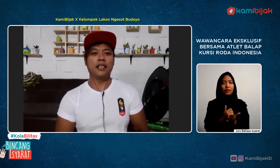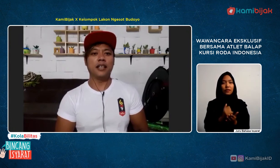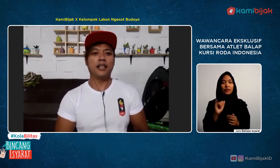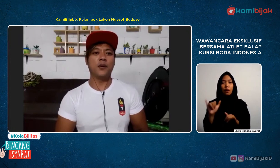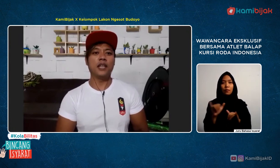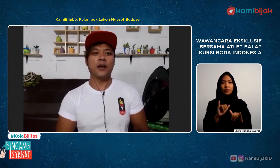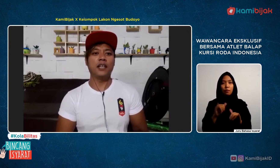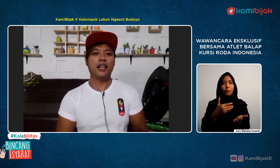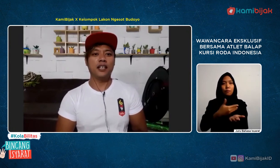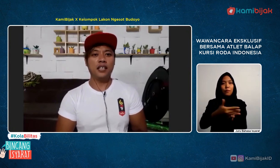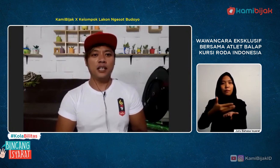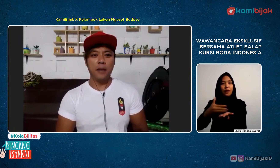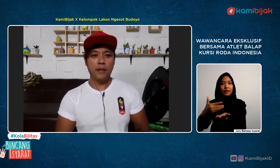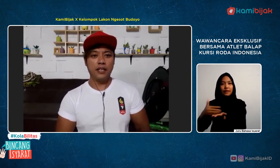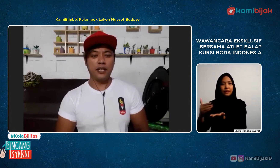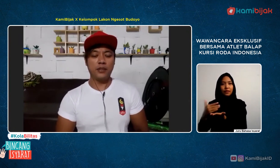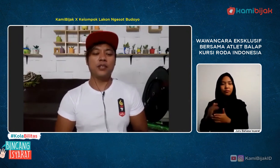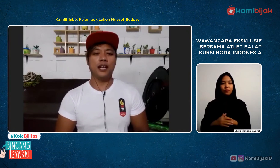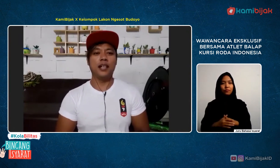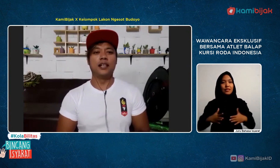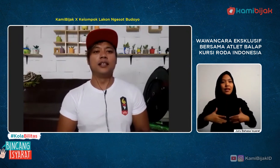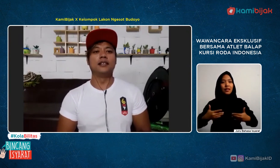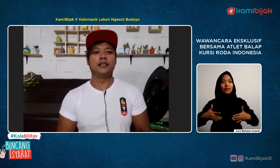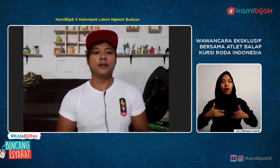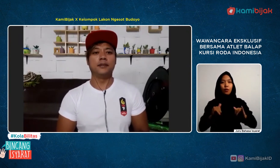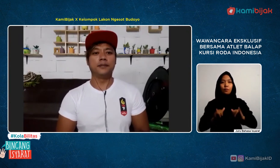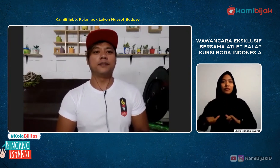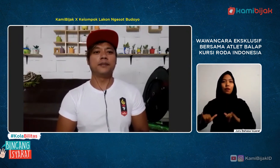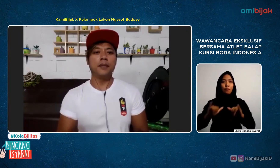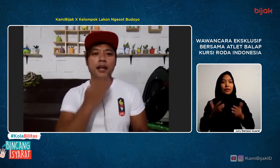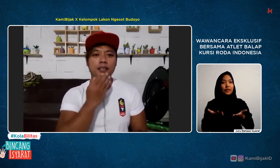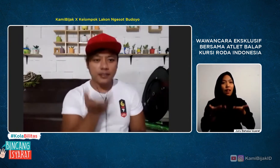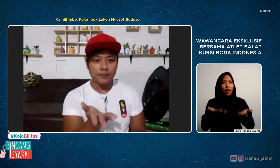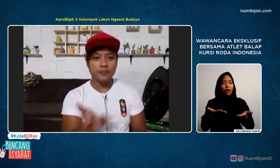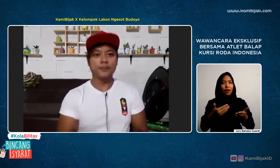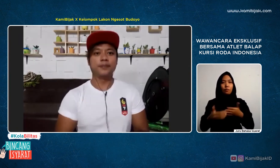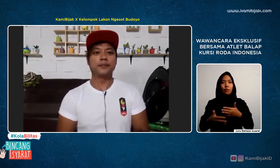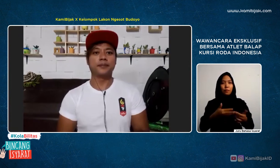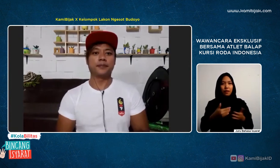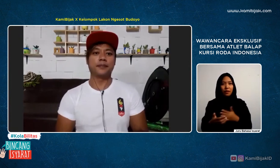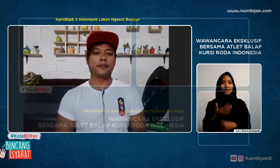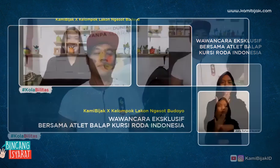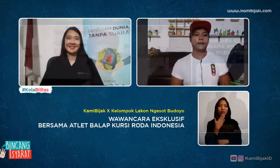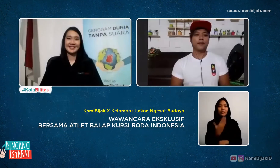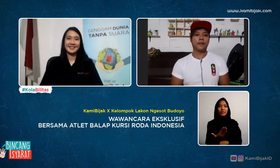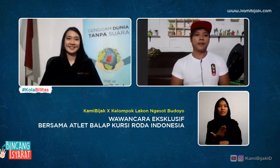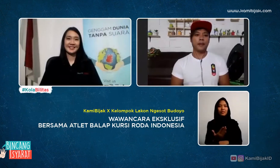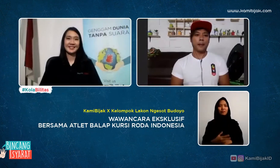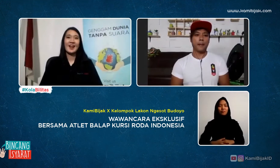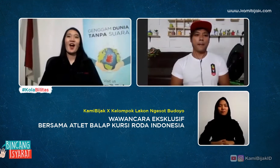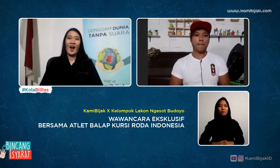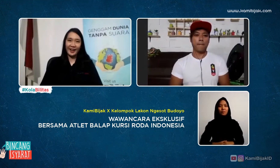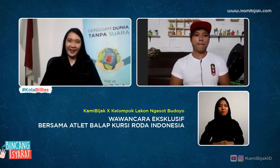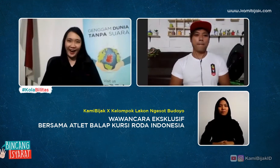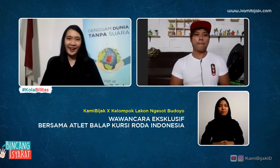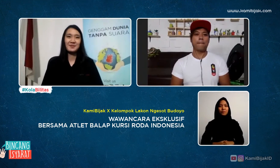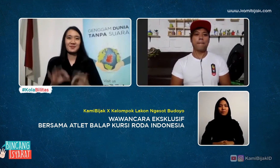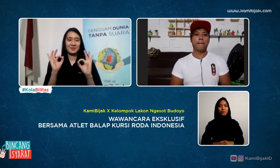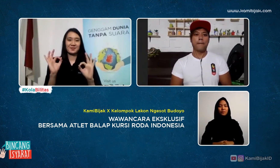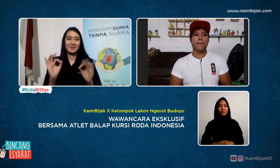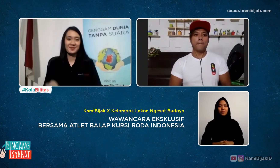nggak harus menerapkan tips-tips atau syarat-syaratnya apa. Yang penting kita sama-sama sharing aja.